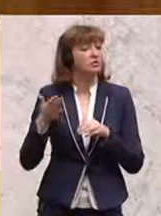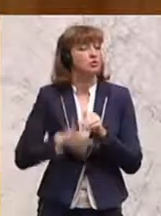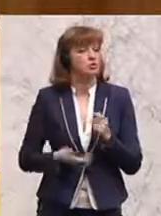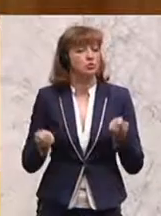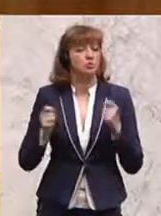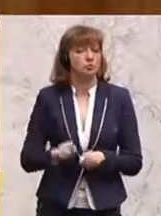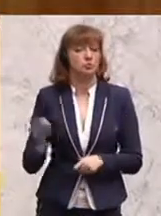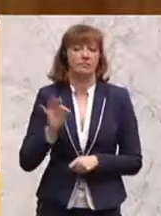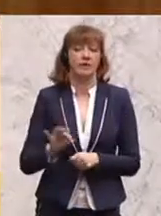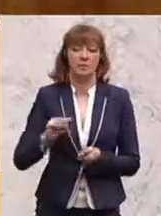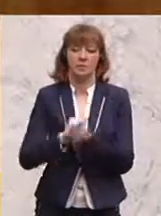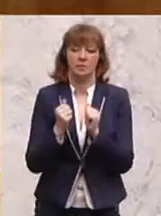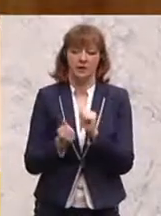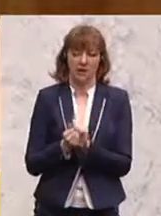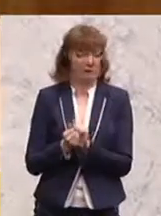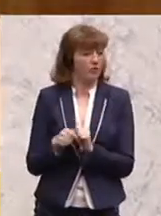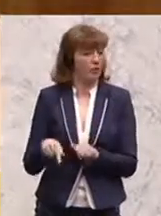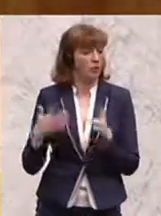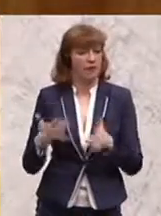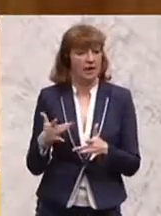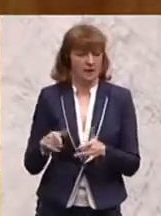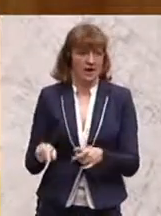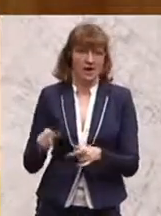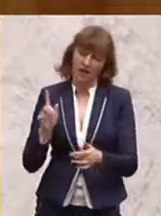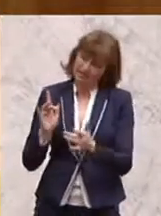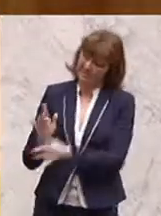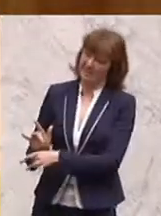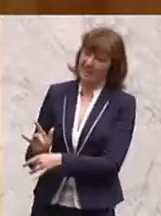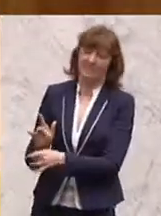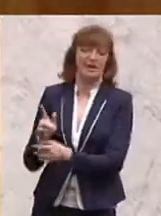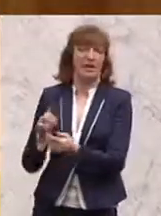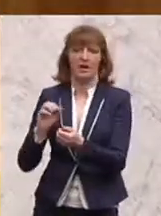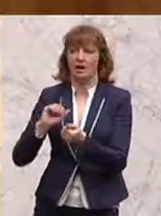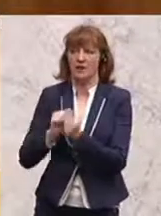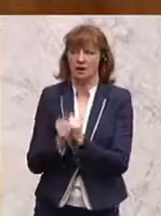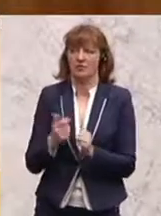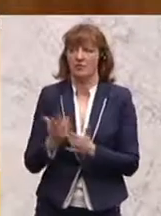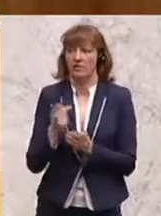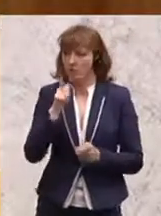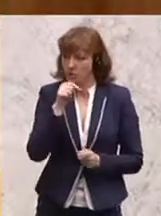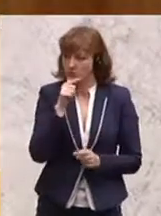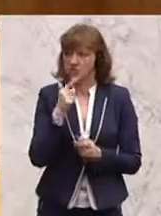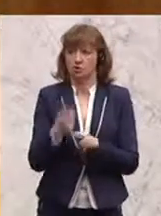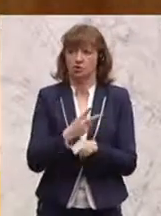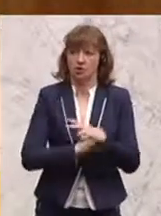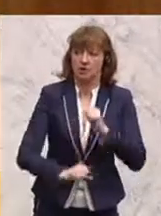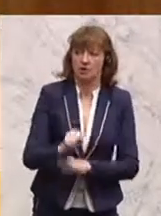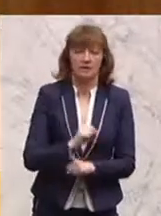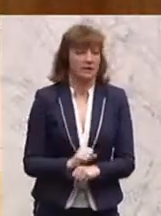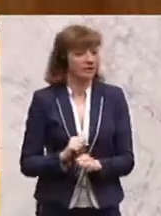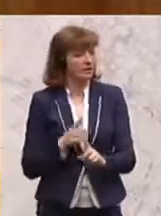der Verbrechensbekämpfung steht die unmittelbare Bekämpfung, nämlich durch Polizei, Staatsanwaltschaften und